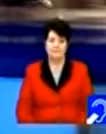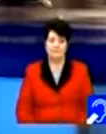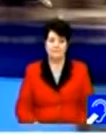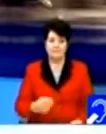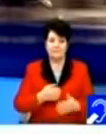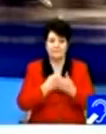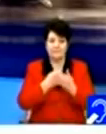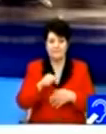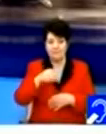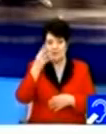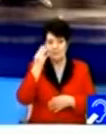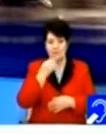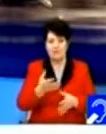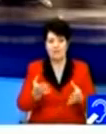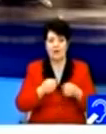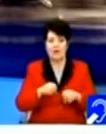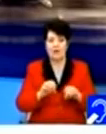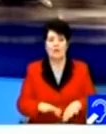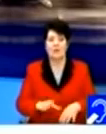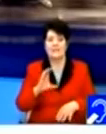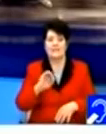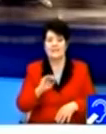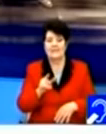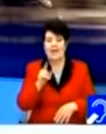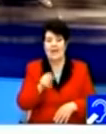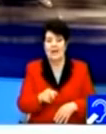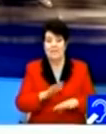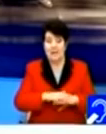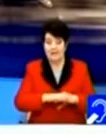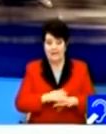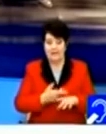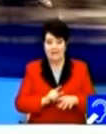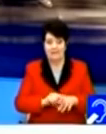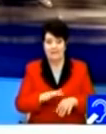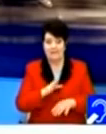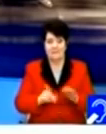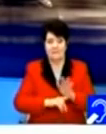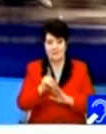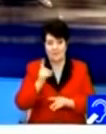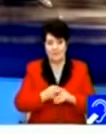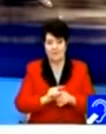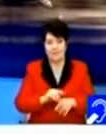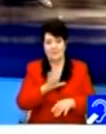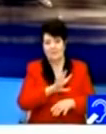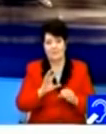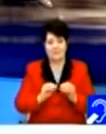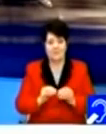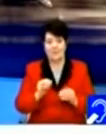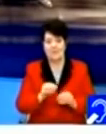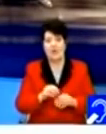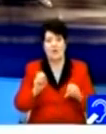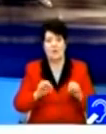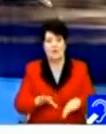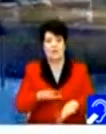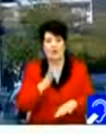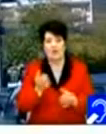Banca Națională a Moldovei a luat decizia de a vinde seturi de monede de 1, 2, 5, 10 lei în scop numismatic sau suvenir. Hotărârea a